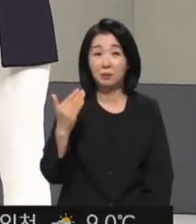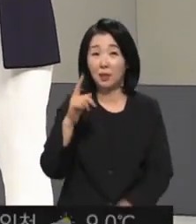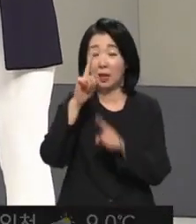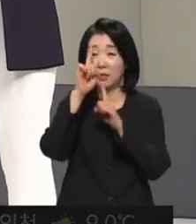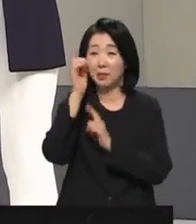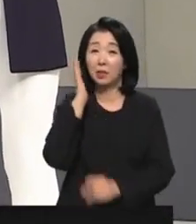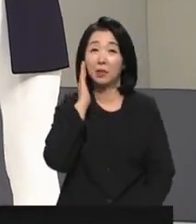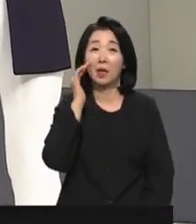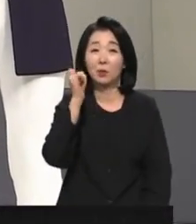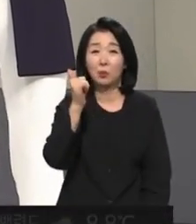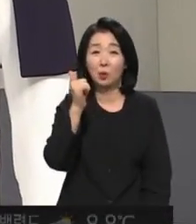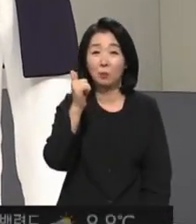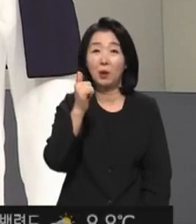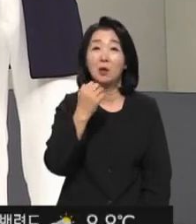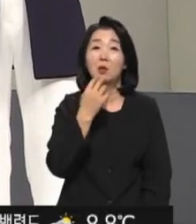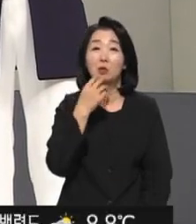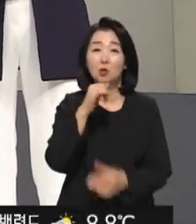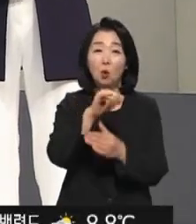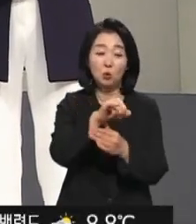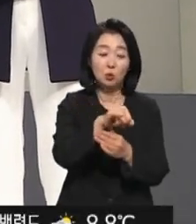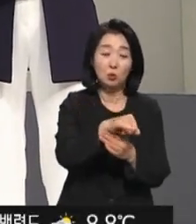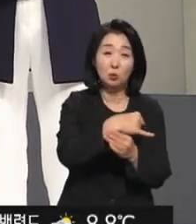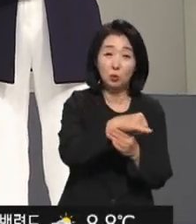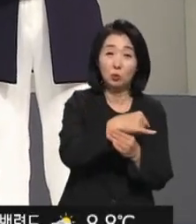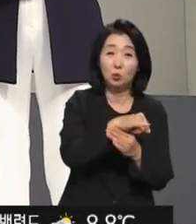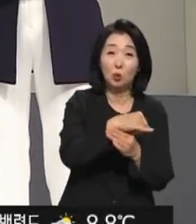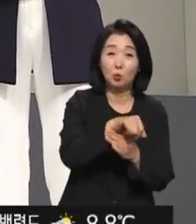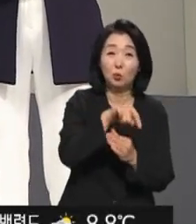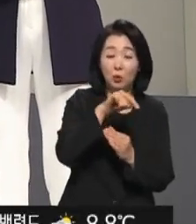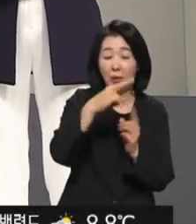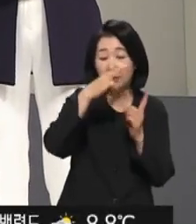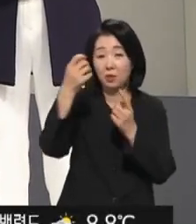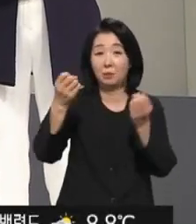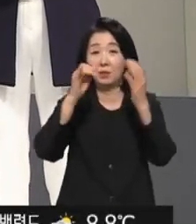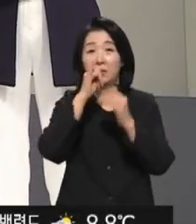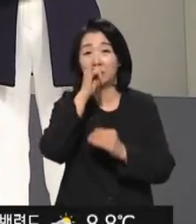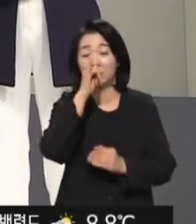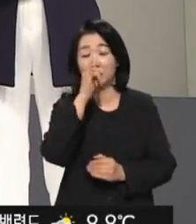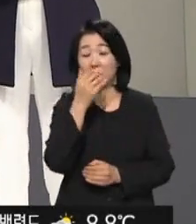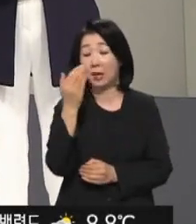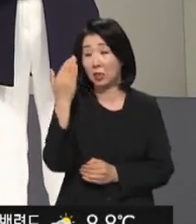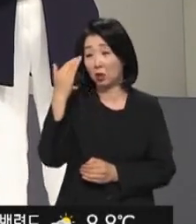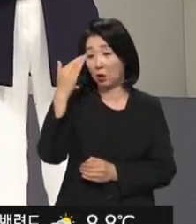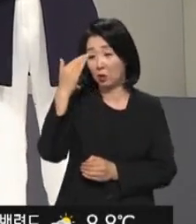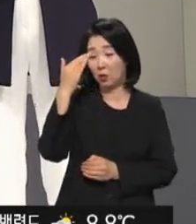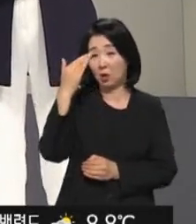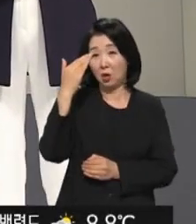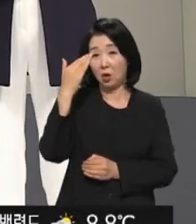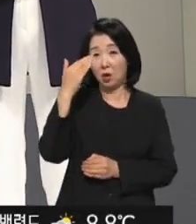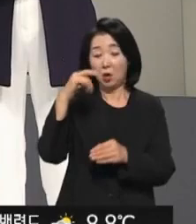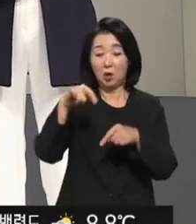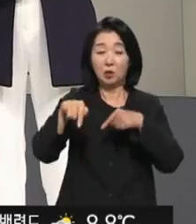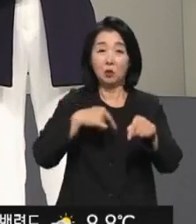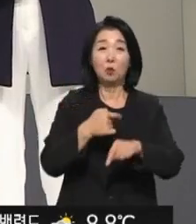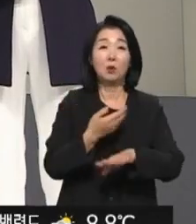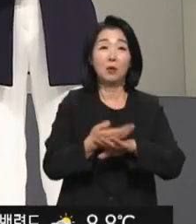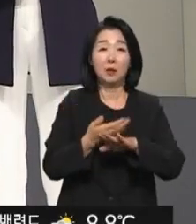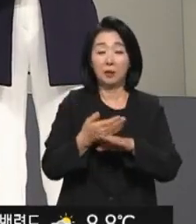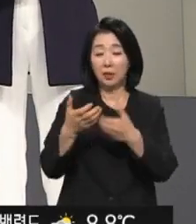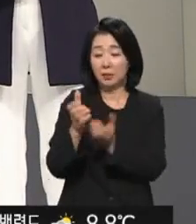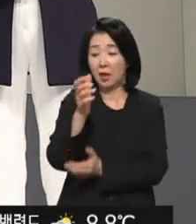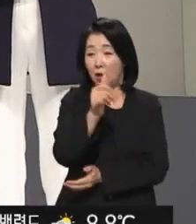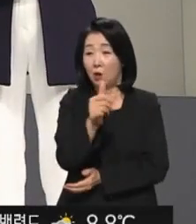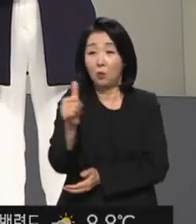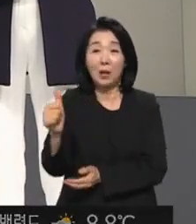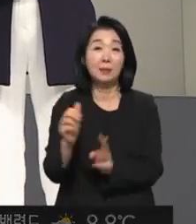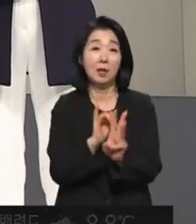거주했던 서울 종로구 이화장에선 기념식이 열렸는데요. 지난 정권에서와는 달리 장관급 인사 3명이 참석했습니다.